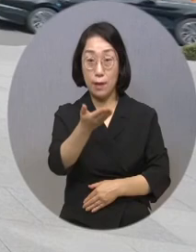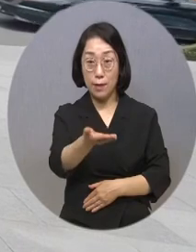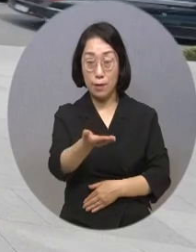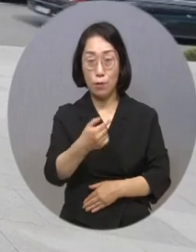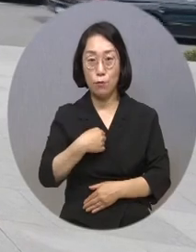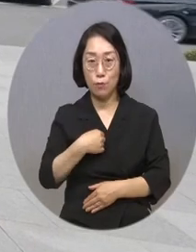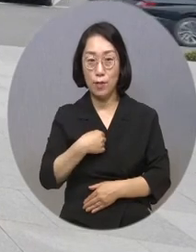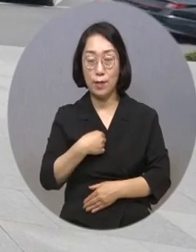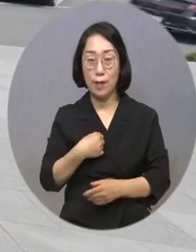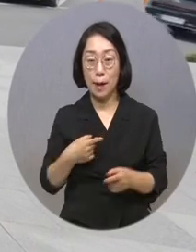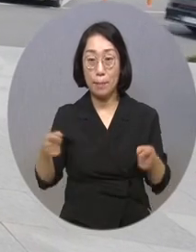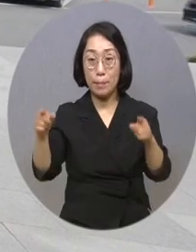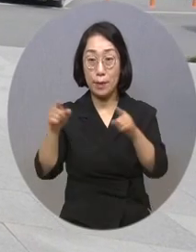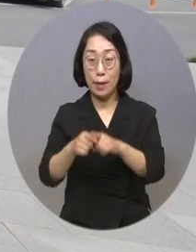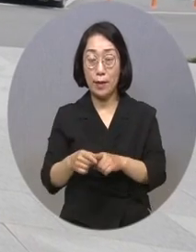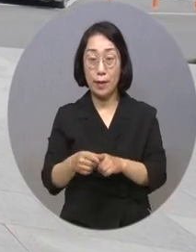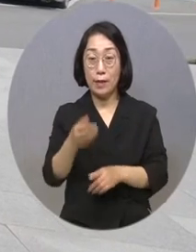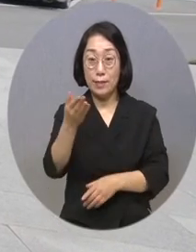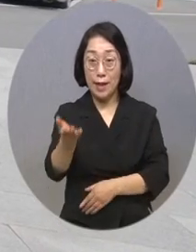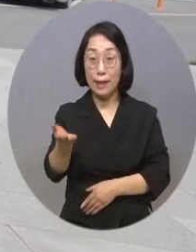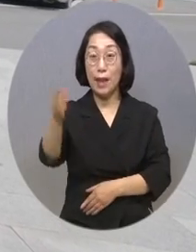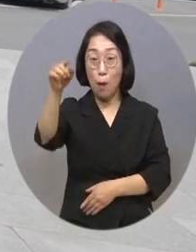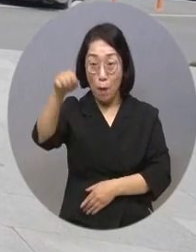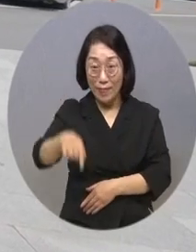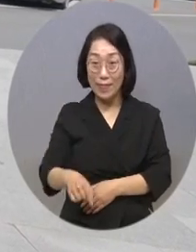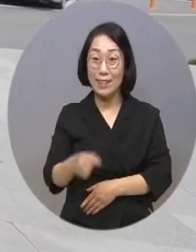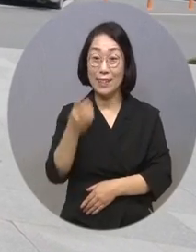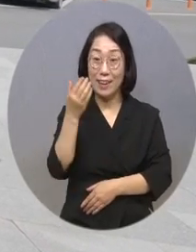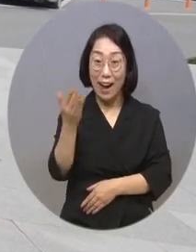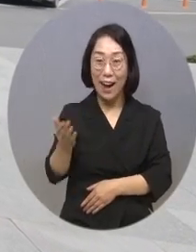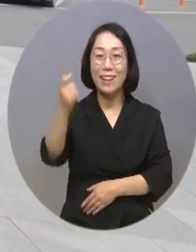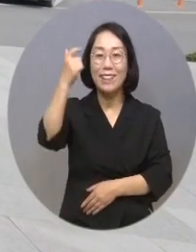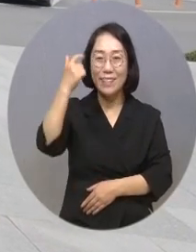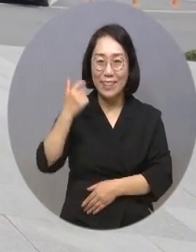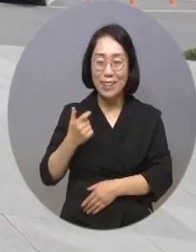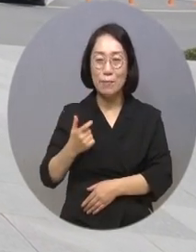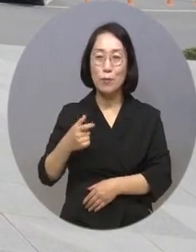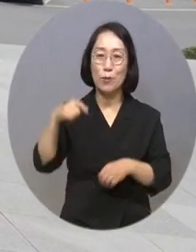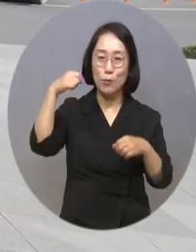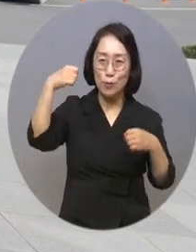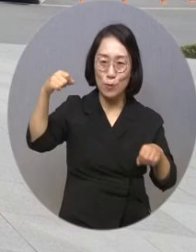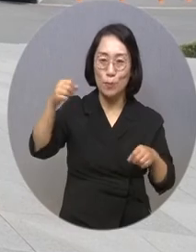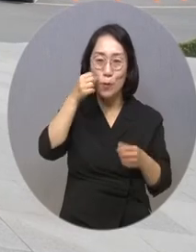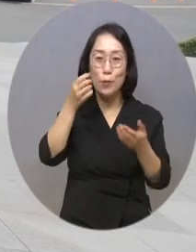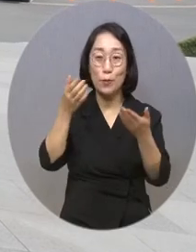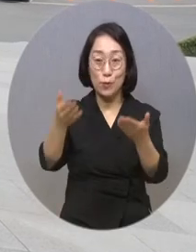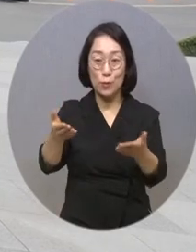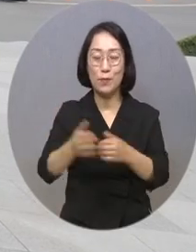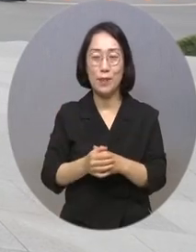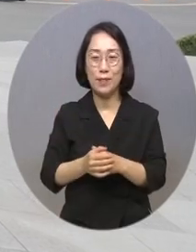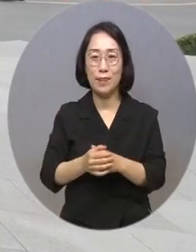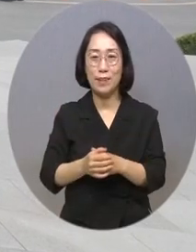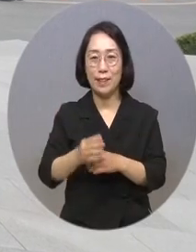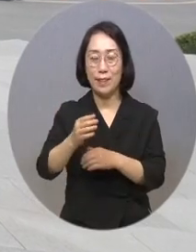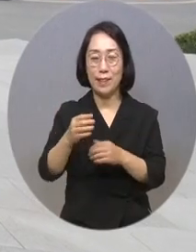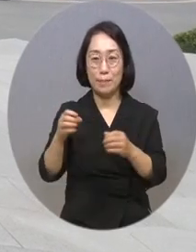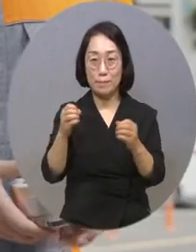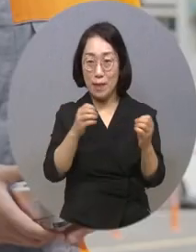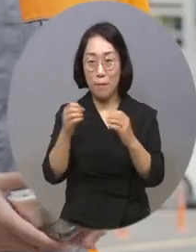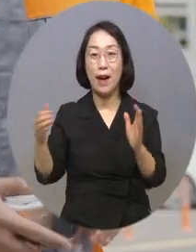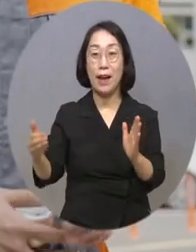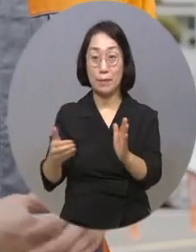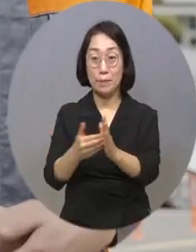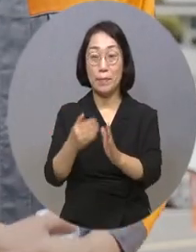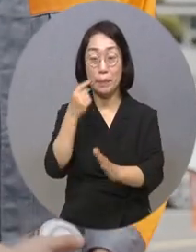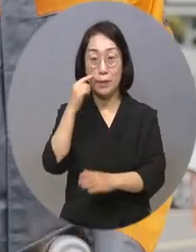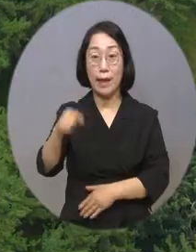왔으니까 자네 왔는가? 약간 이런 느낌으로 저희 춤 한번 추면서 이제 좀 앞에서 인터뷰 한번 마무리해 보도록 하겠습니다.